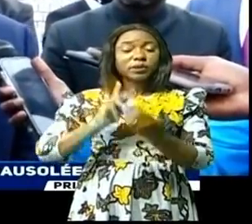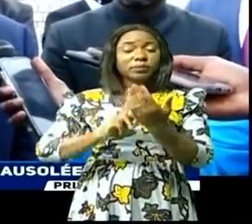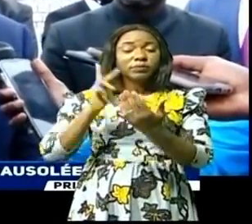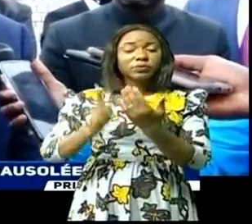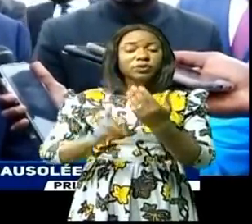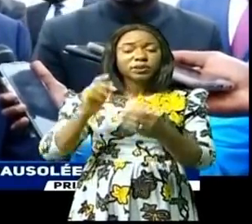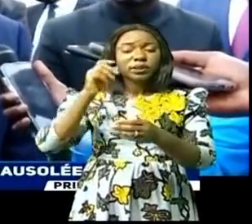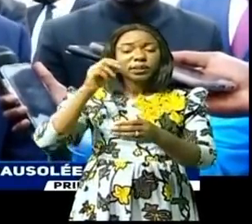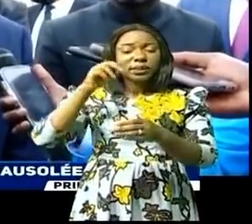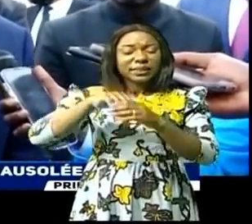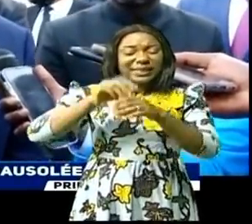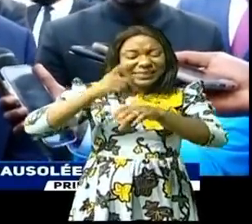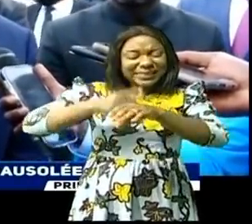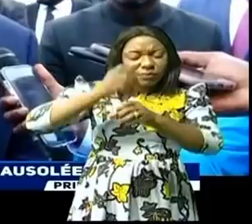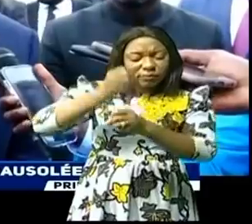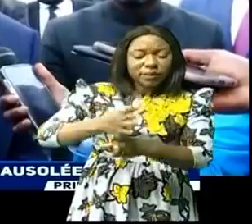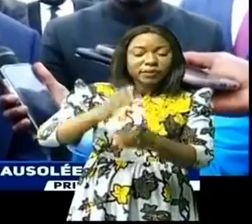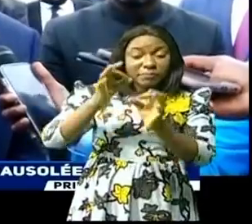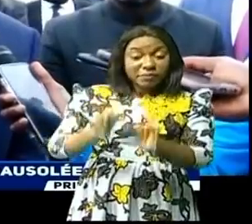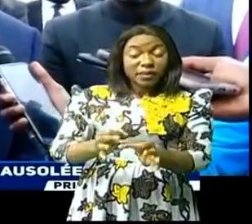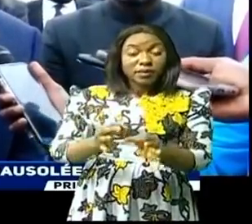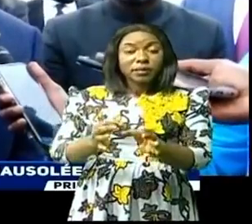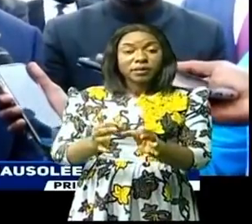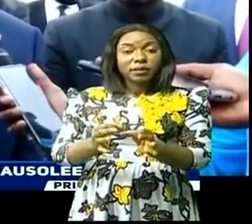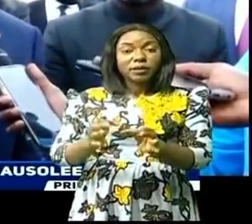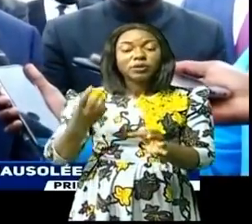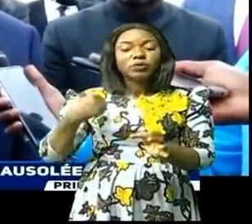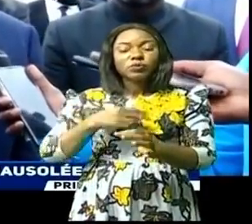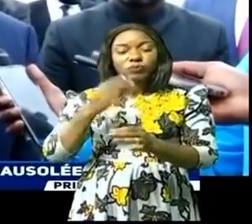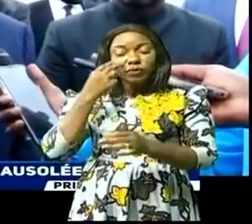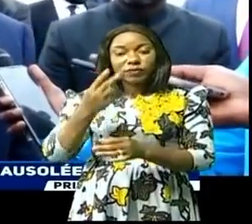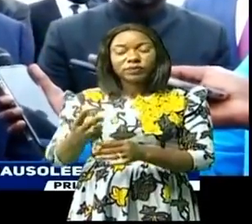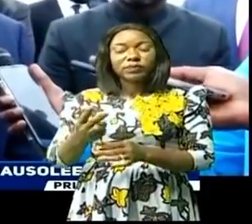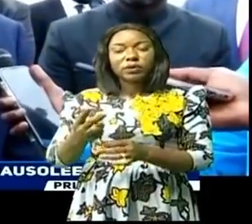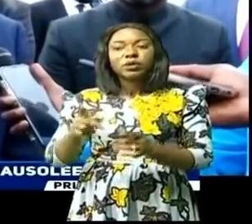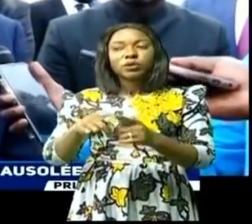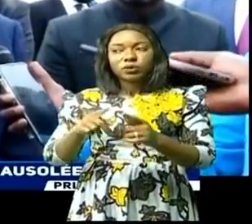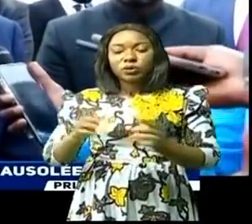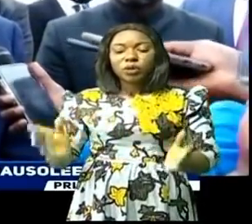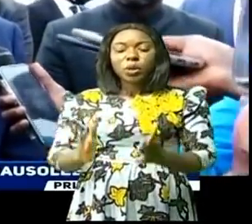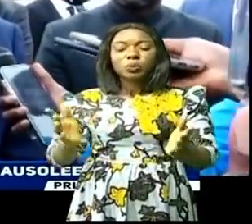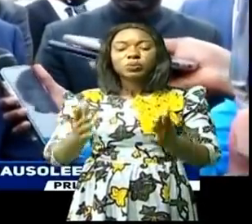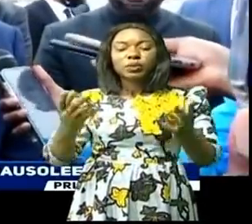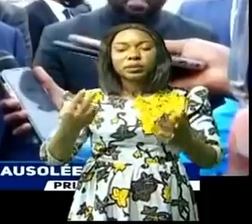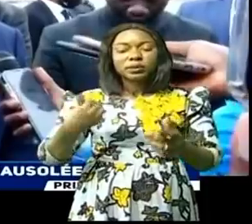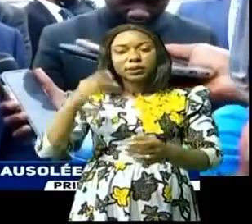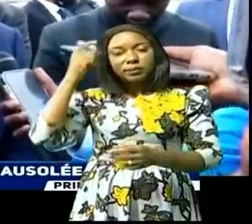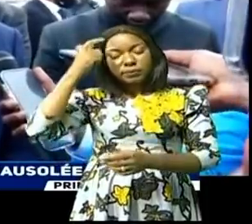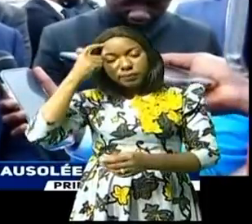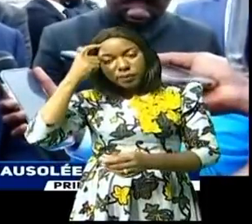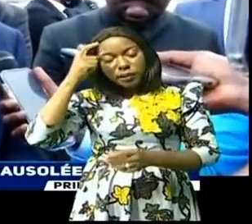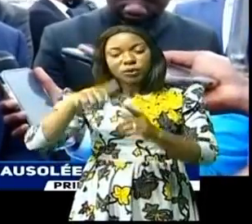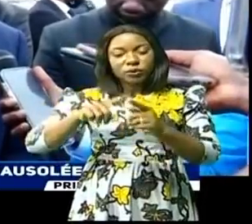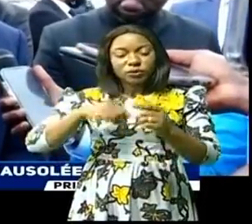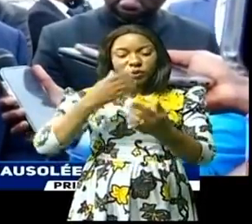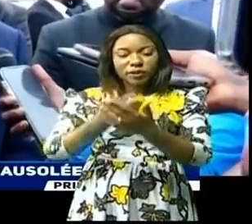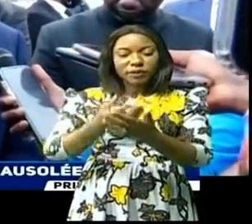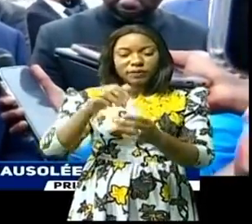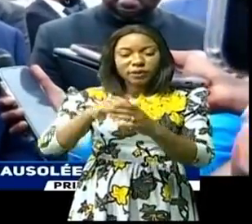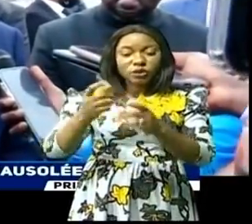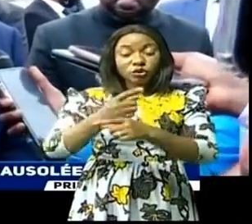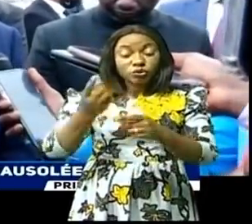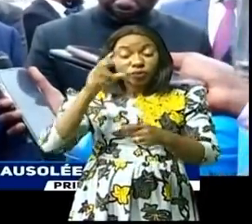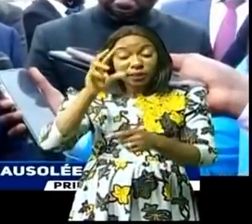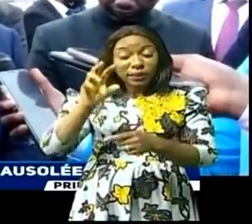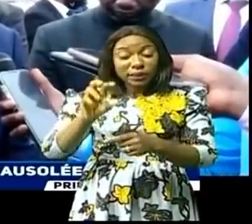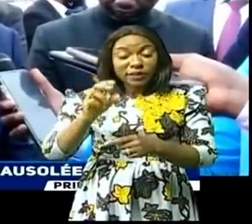dans les délais. Mais dans tous les cas, tout ce que nous avons vu ici nous a encouragés de penser que nous allons atteindre cet